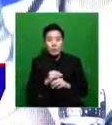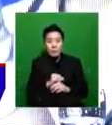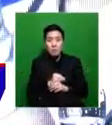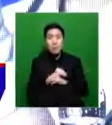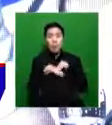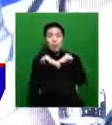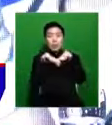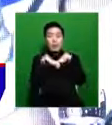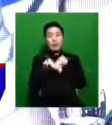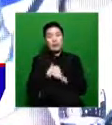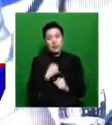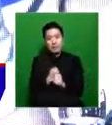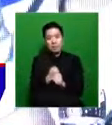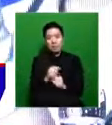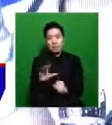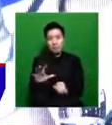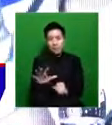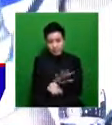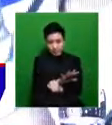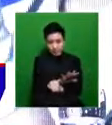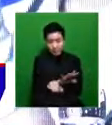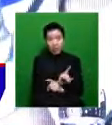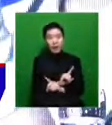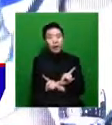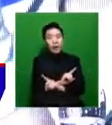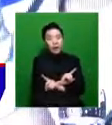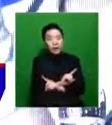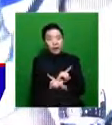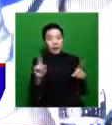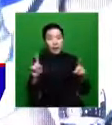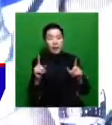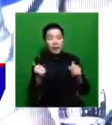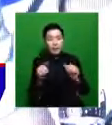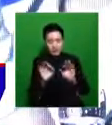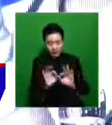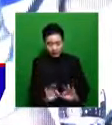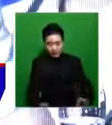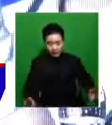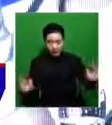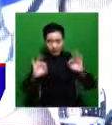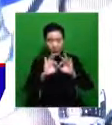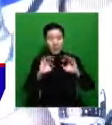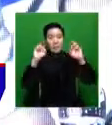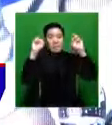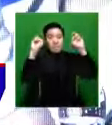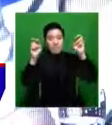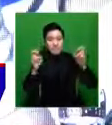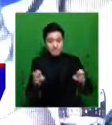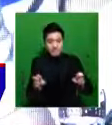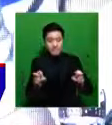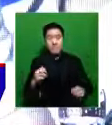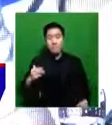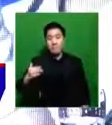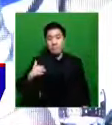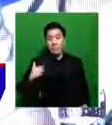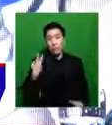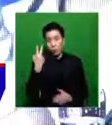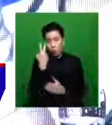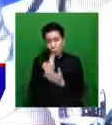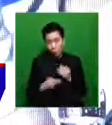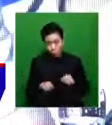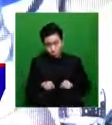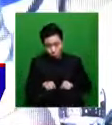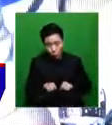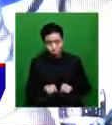การป้องกันอย่างเต็มที่แต่ว่าเราก็ต้องคิดถึงปัจจัยหลายๆปัจจัยประกอบควบคู่กันไปด้วยแล้วเราก็ยัง